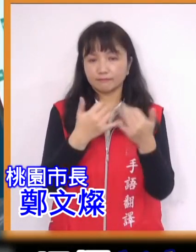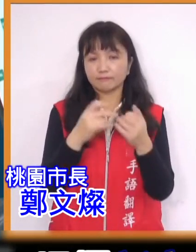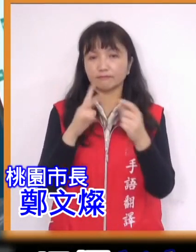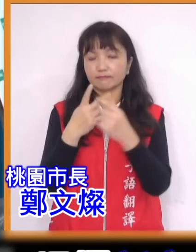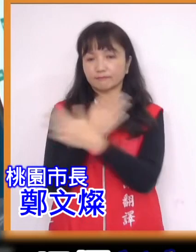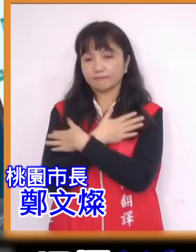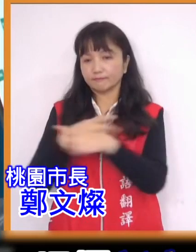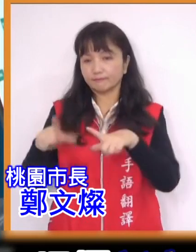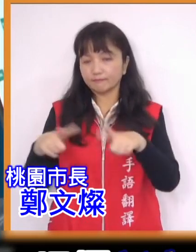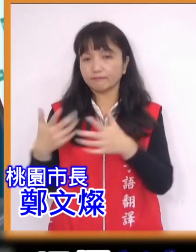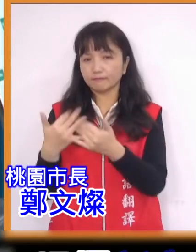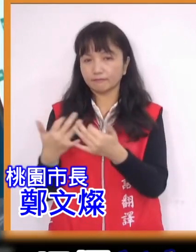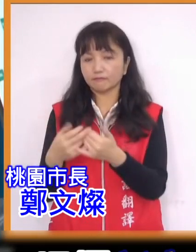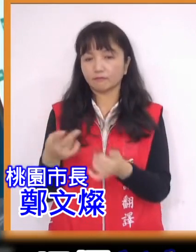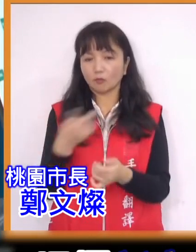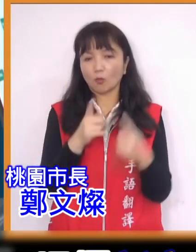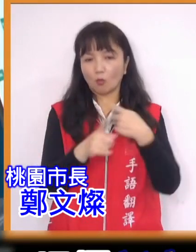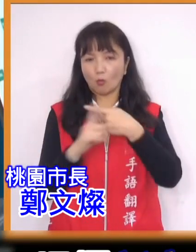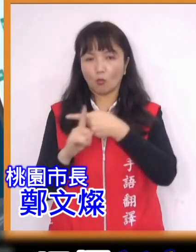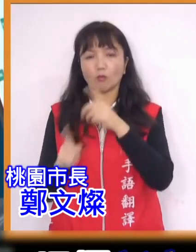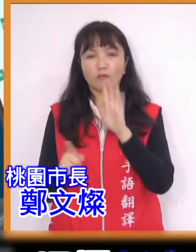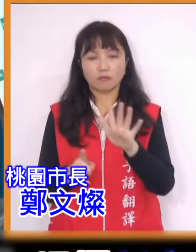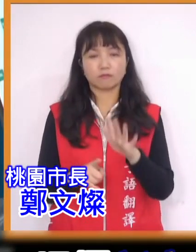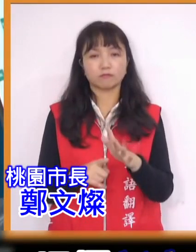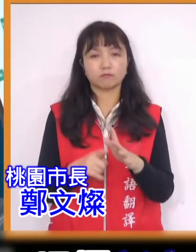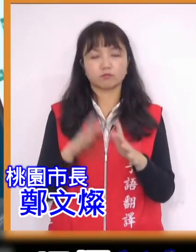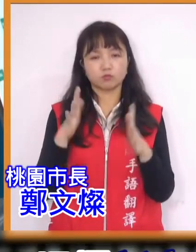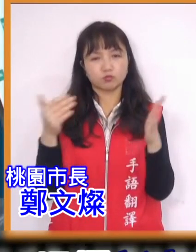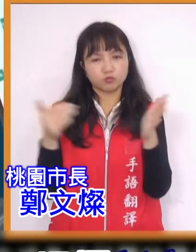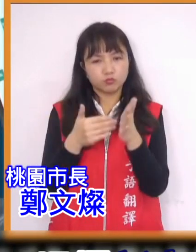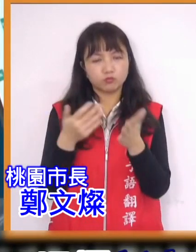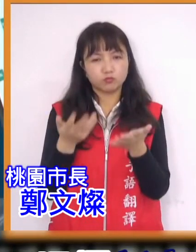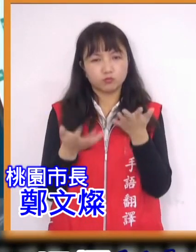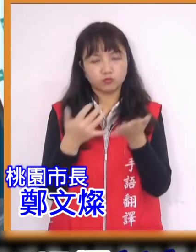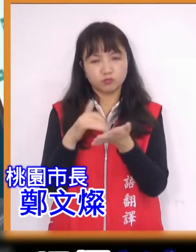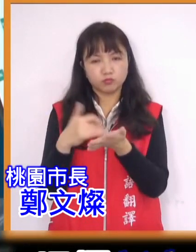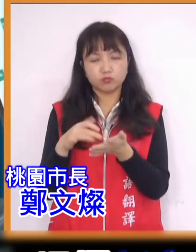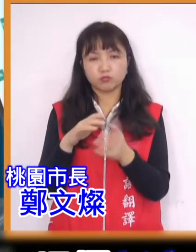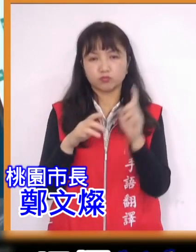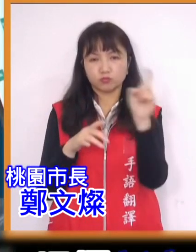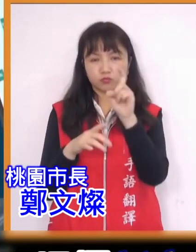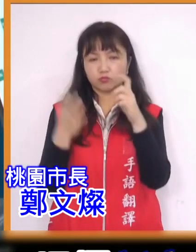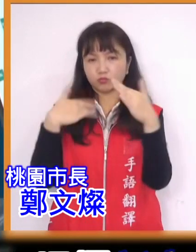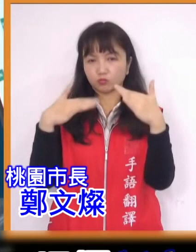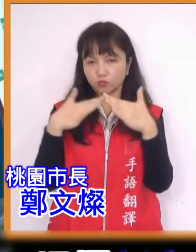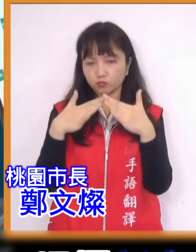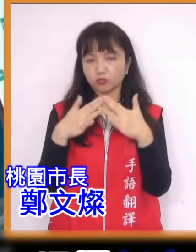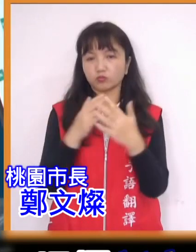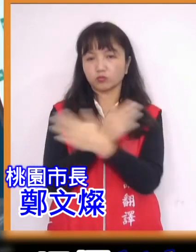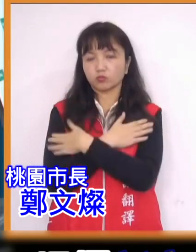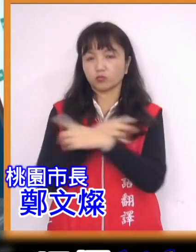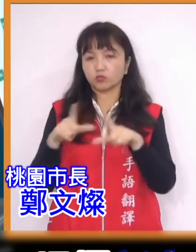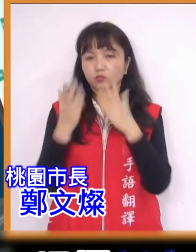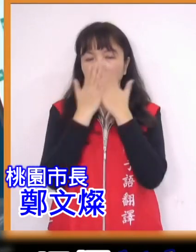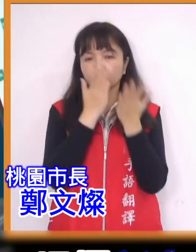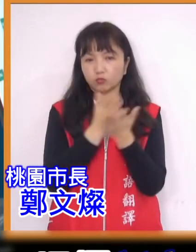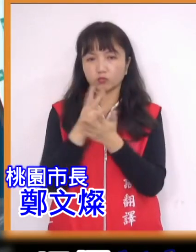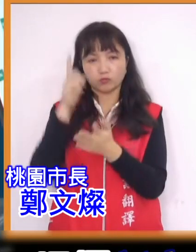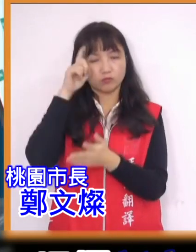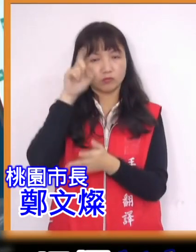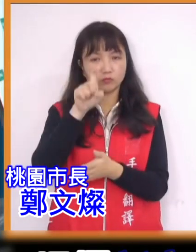幼儿园的学生哦确诊，所以我们有将近我们有10个学校或者幼儿园停课